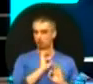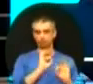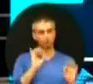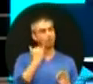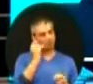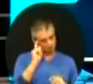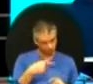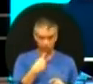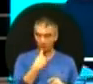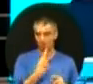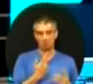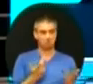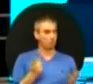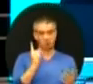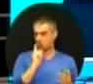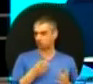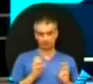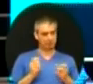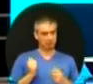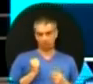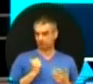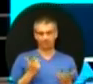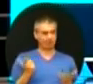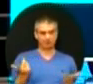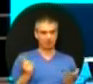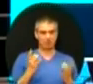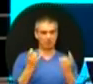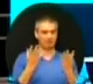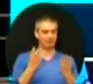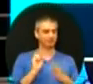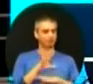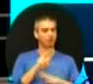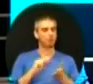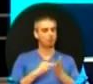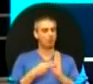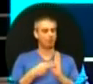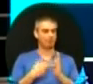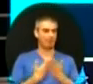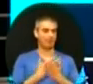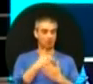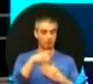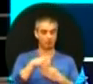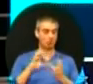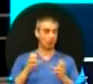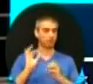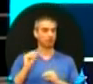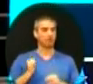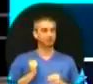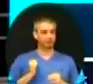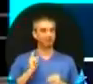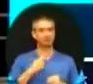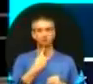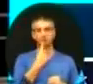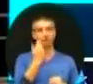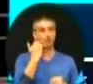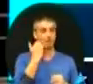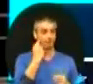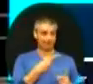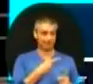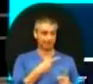נכון, אפשר לבוא ולהגיד, לא צריך תחנה צבאית, זה לא טבעי שמשדרים פוליטיקה ואקטואליה בתחנה צבאית, אבל יש ביטוי